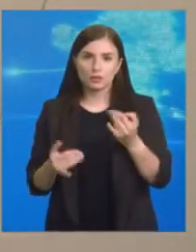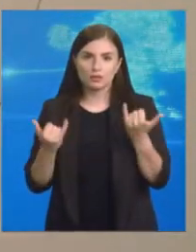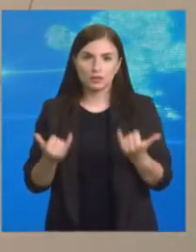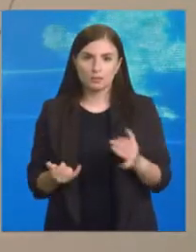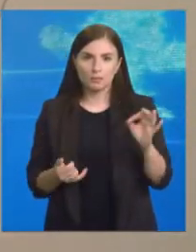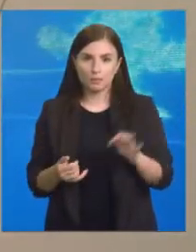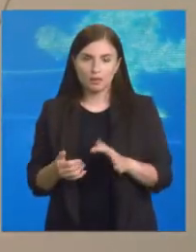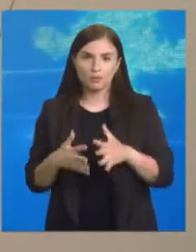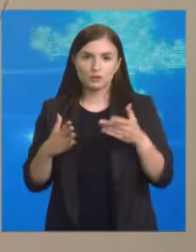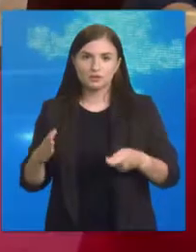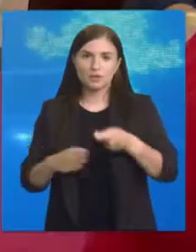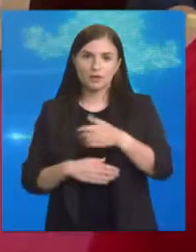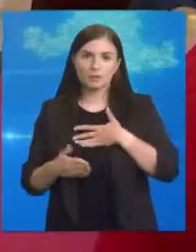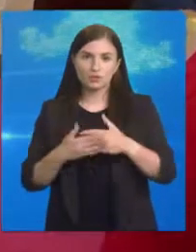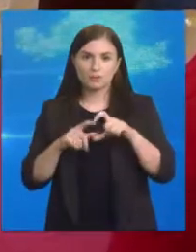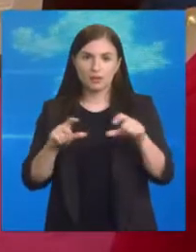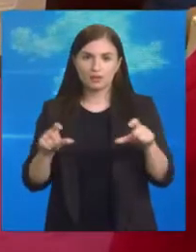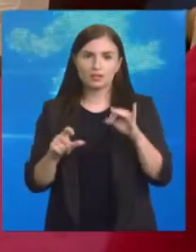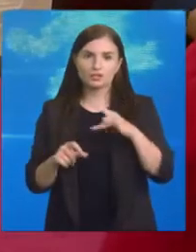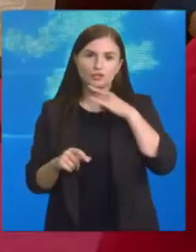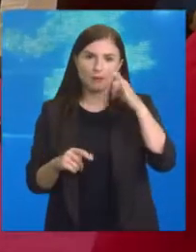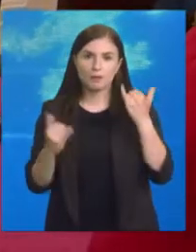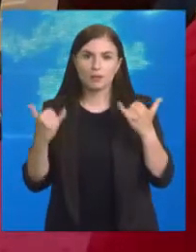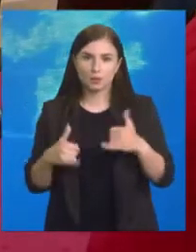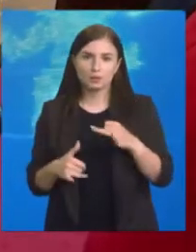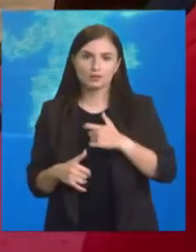больше всего заявок в Общественную палату поступило из Челябинска,